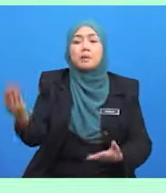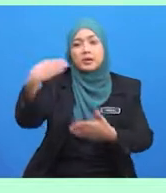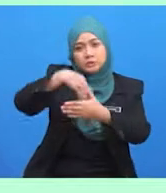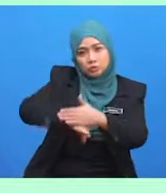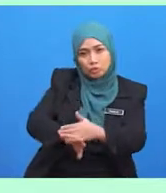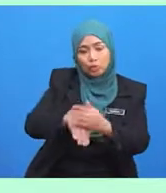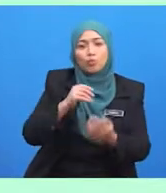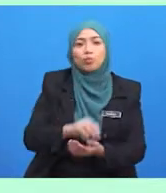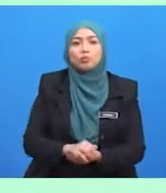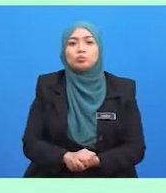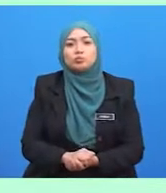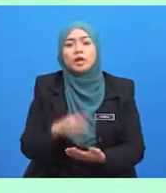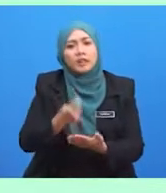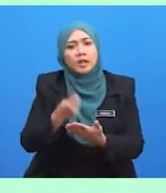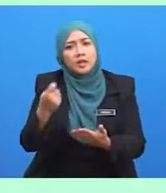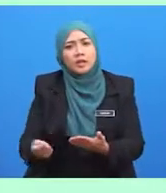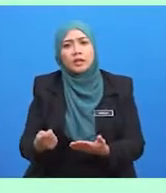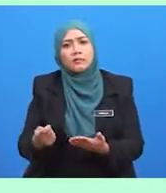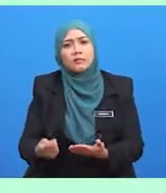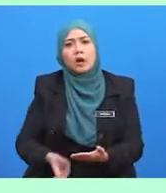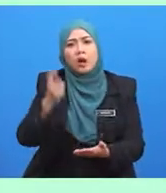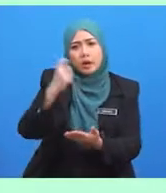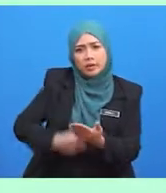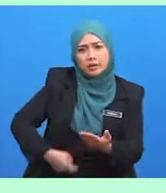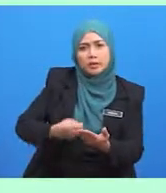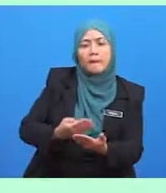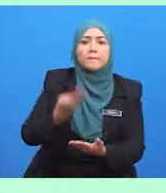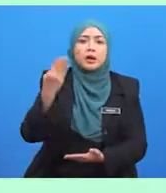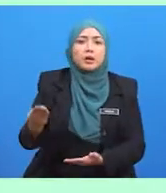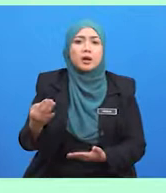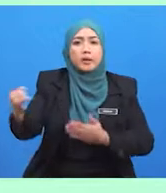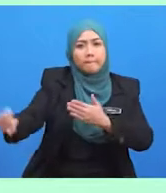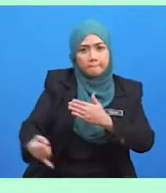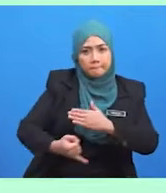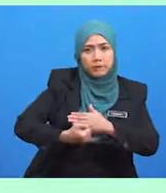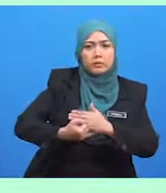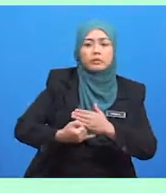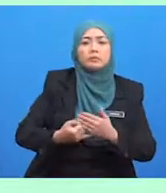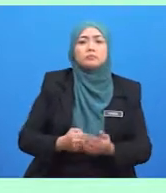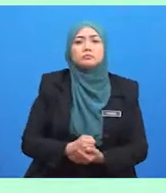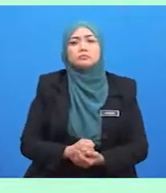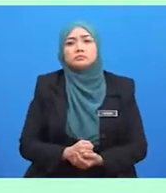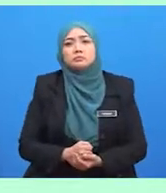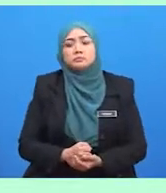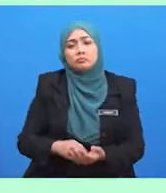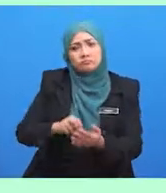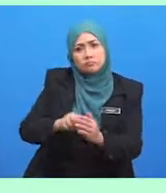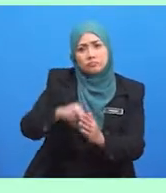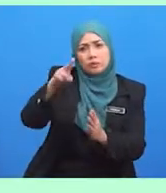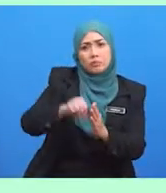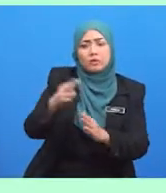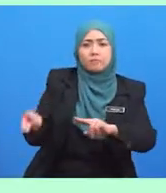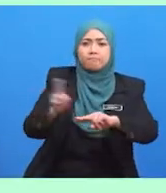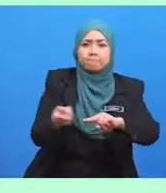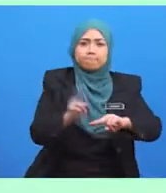Tarif akan menyebabkan harga import meningkat dan secara relatifnya lebih mahal berbanding dengan harga barang